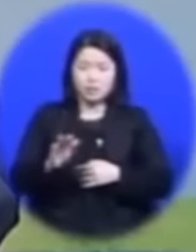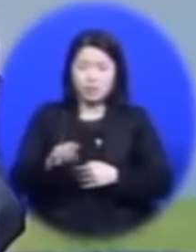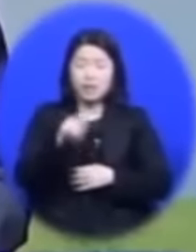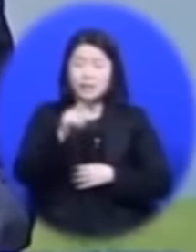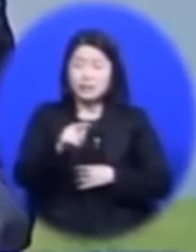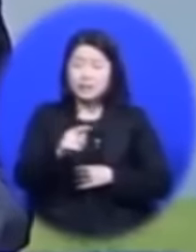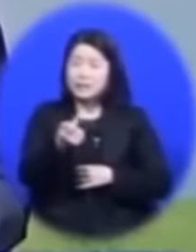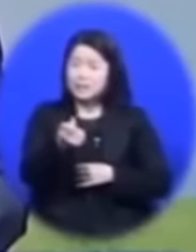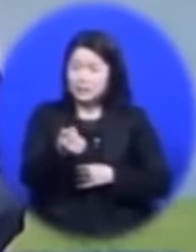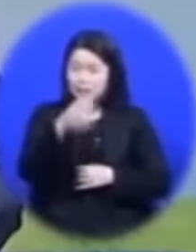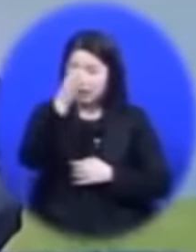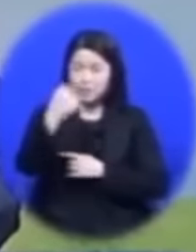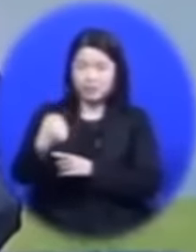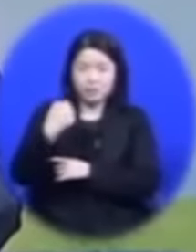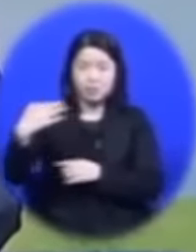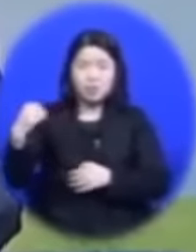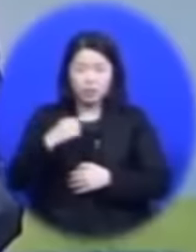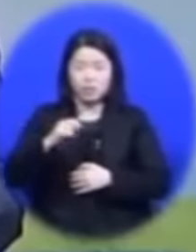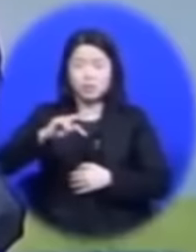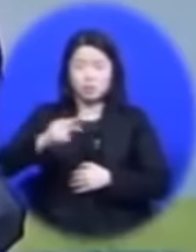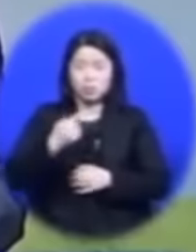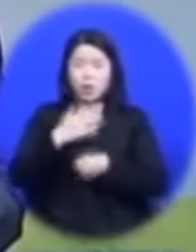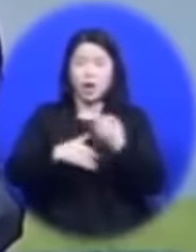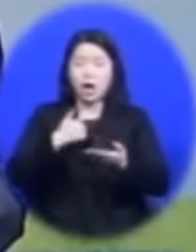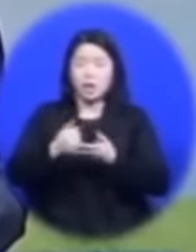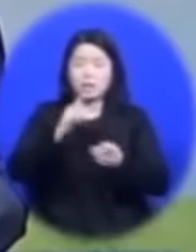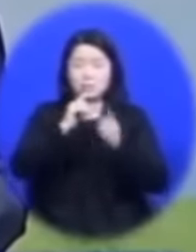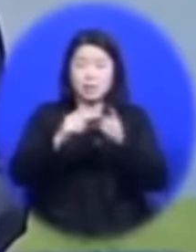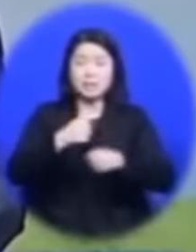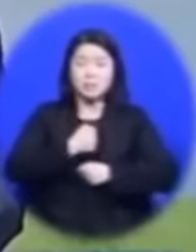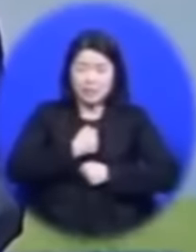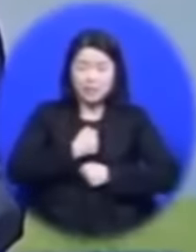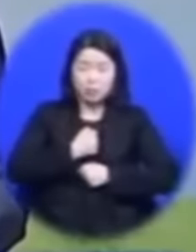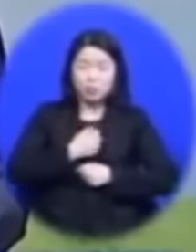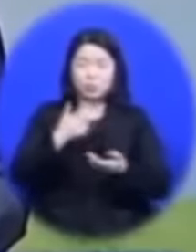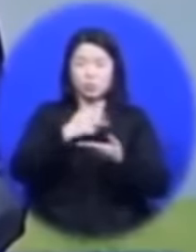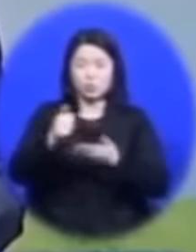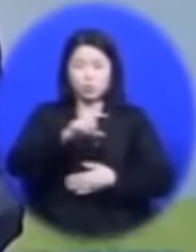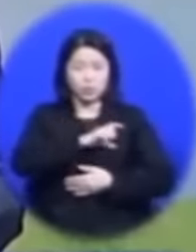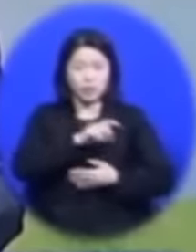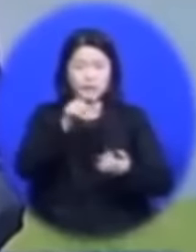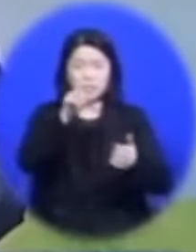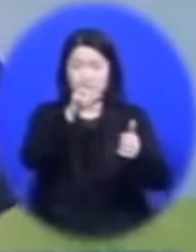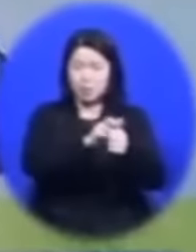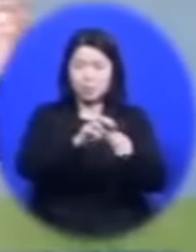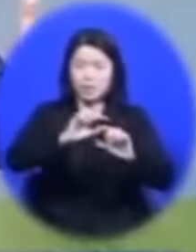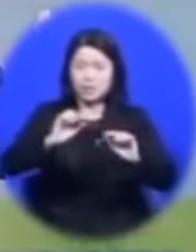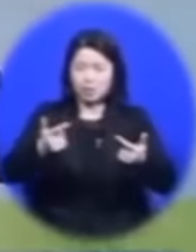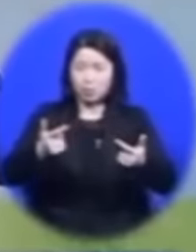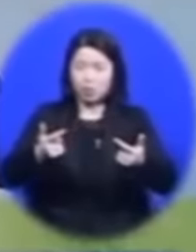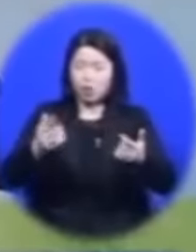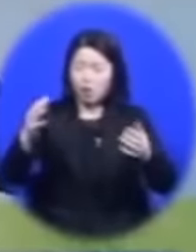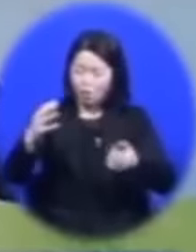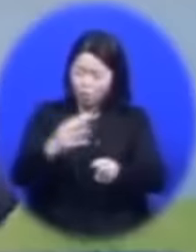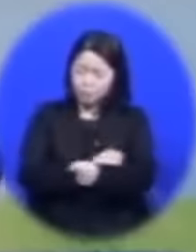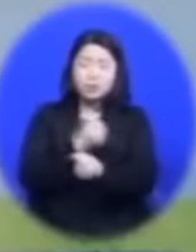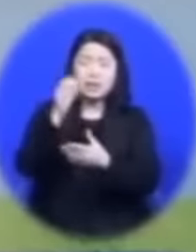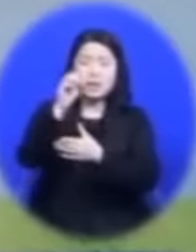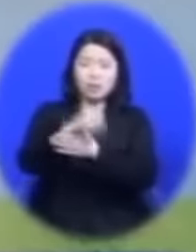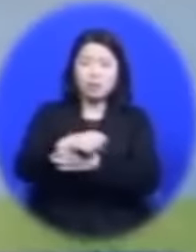그 작은 능력을 가지고도 하나님의 말씀을 지키고 주의 이름을 배반하지 않으므로 엄청난 열매를